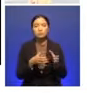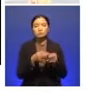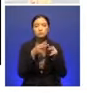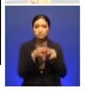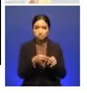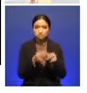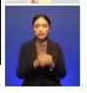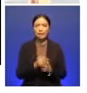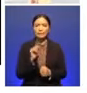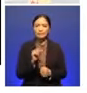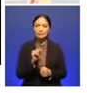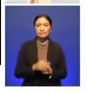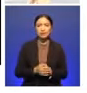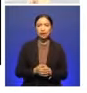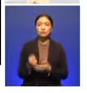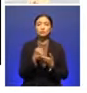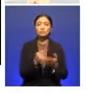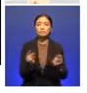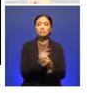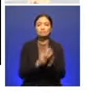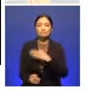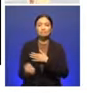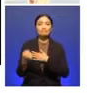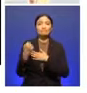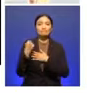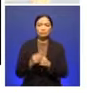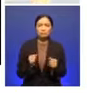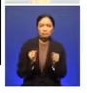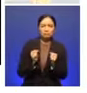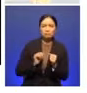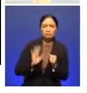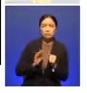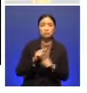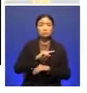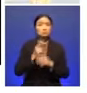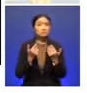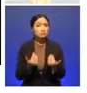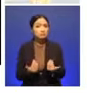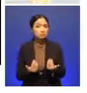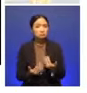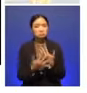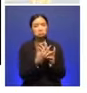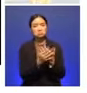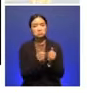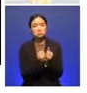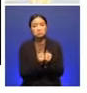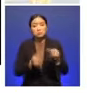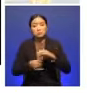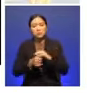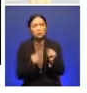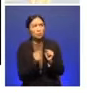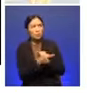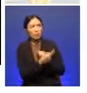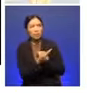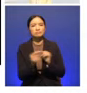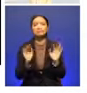ะเนี่ยตรงนี้นะคะที่จะทำให้สังคมเราเข้มแข็งเราไม่ต้องมากลัวว่าวันนี้ผู้ต้องขังจะถูกปล่อยออกมาเกิดความ